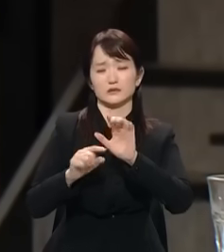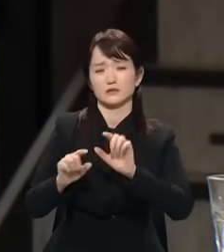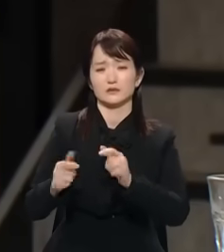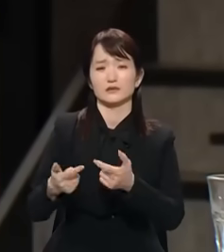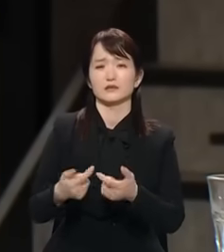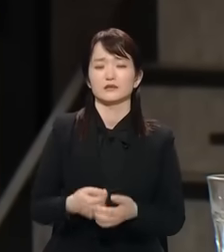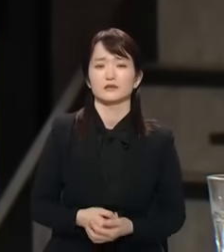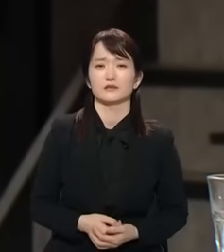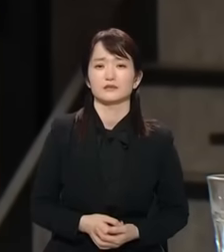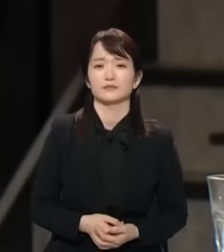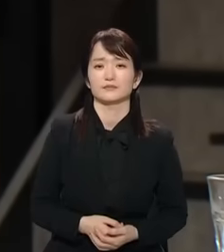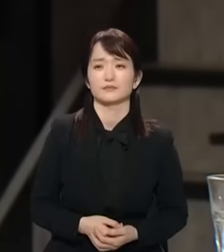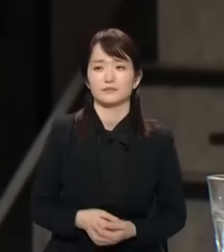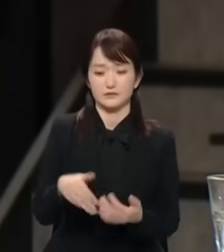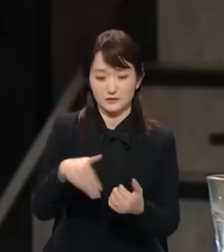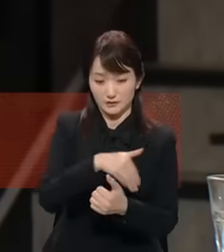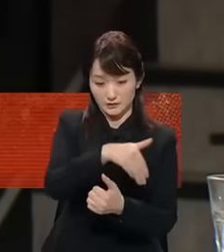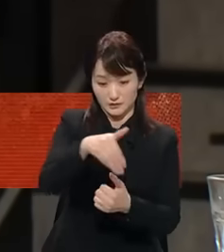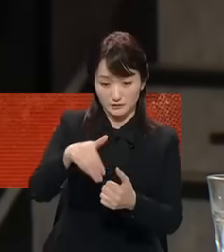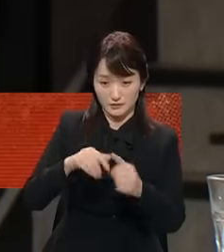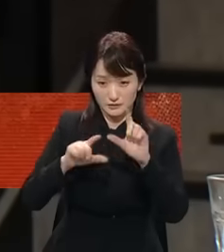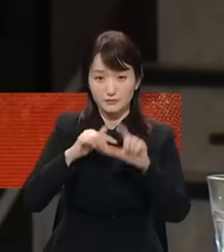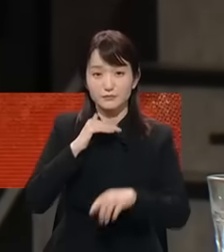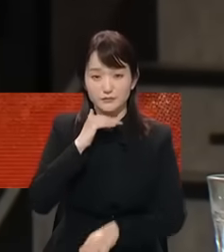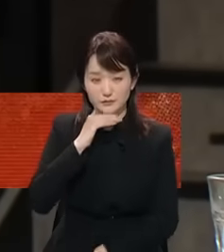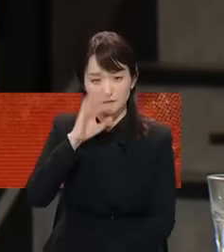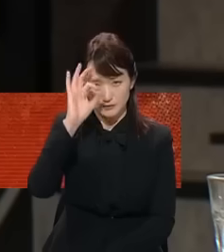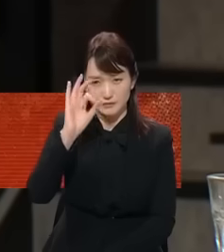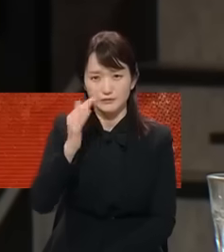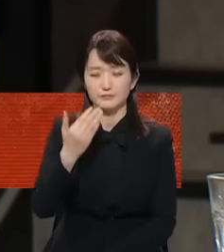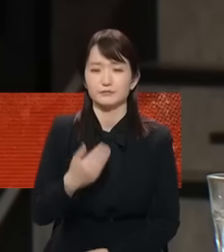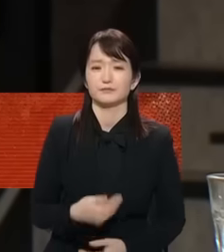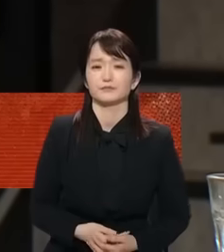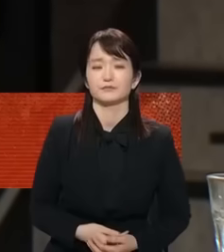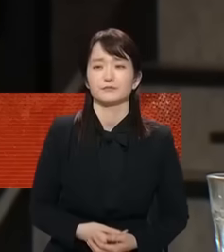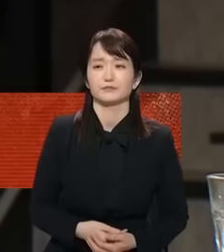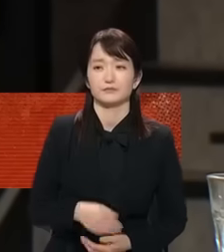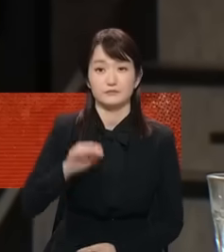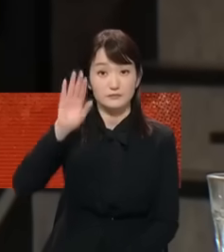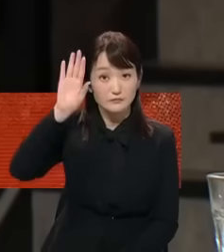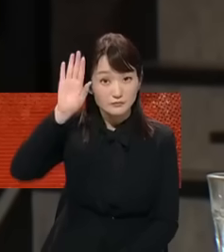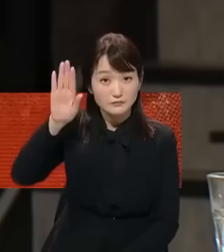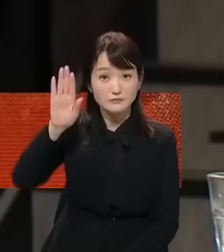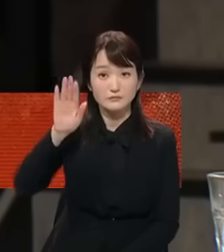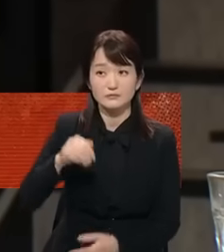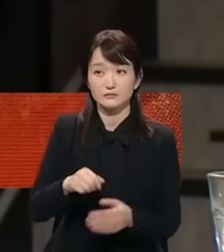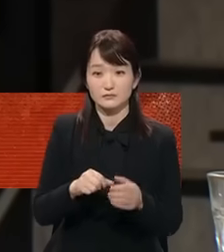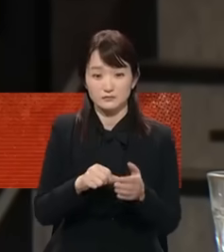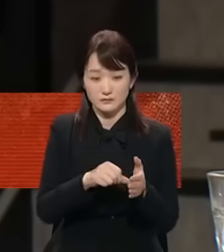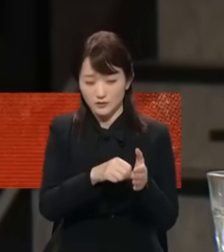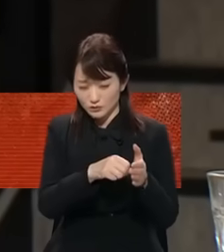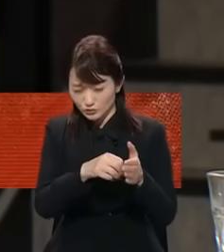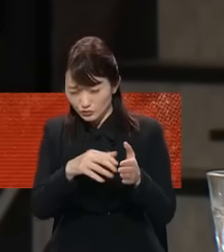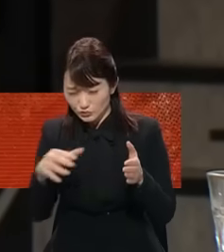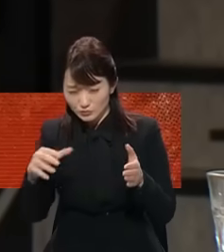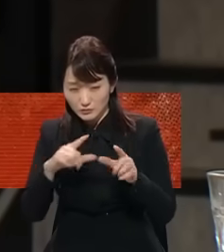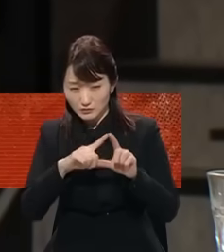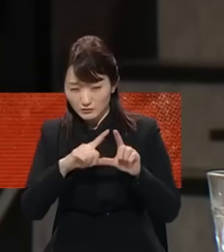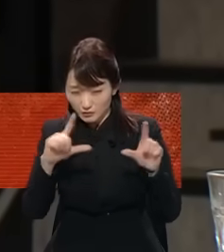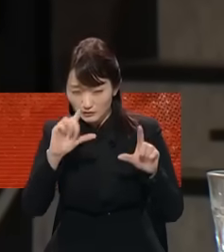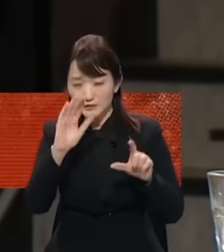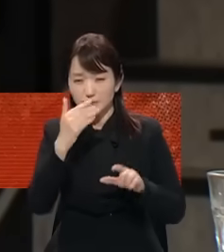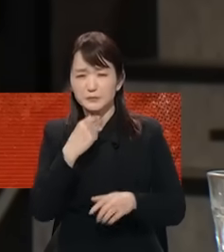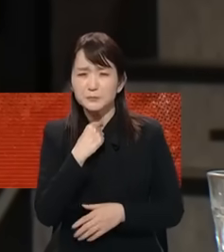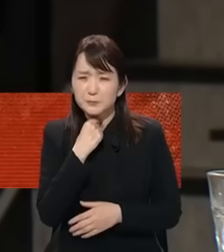이건 좀 더 이렇게 우리가 지켜봐야 되긴 하겠습니다만 적어도 앞으로 좀 뭔가 유명 연예인이 되겠다던 또는